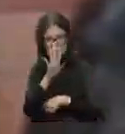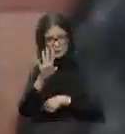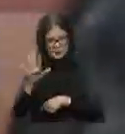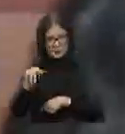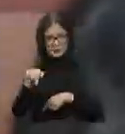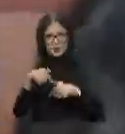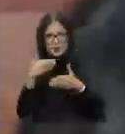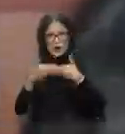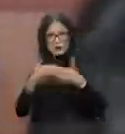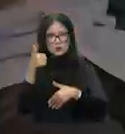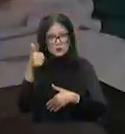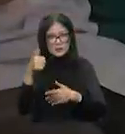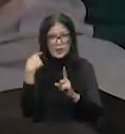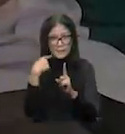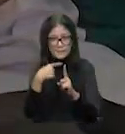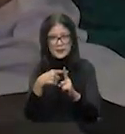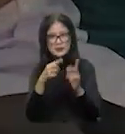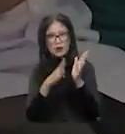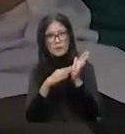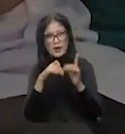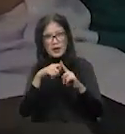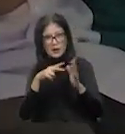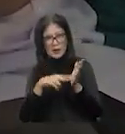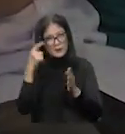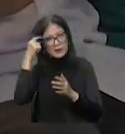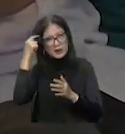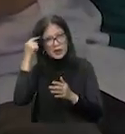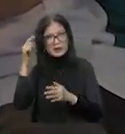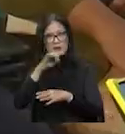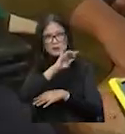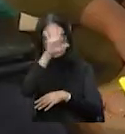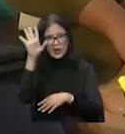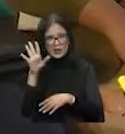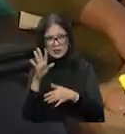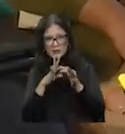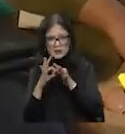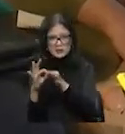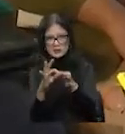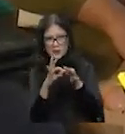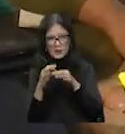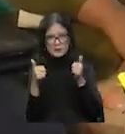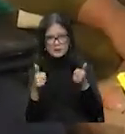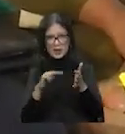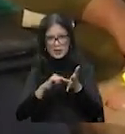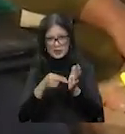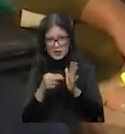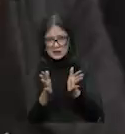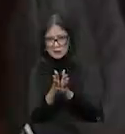dengan memperkuat produk dari sisi kreativitas, inovasi, dan kolaborasi sehingga dapat membuka lapangan pekerjaan